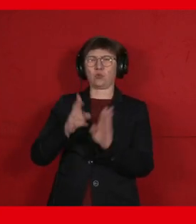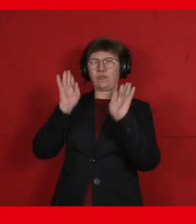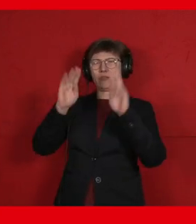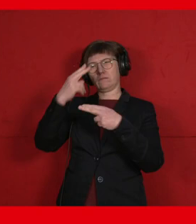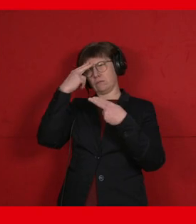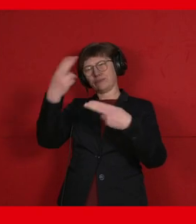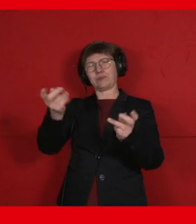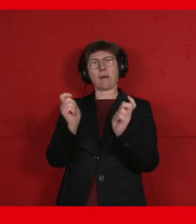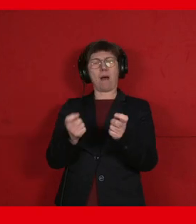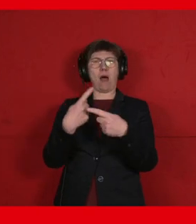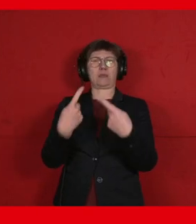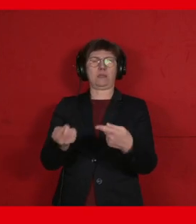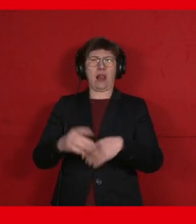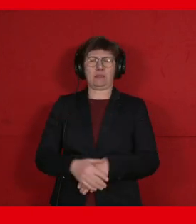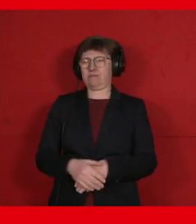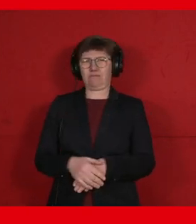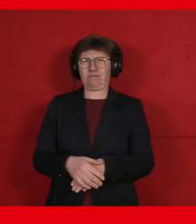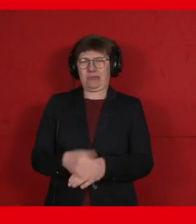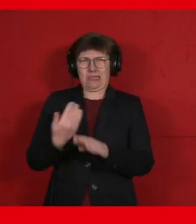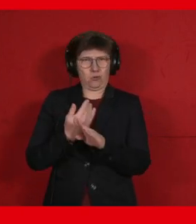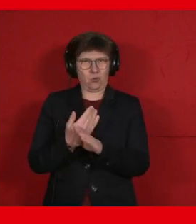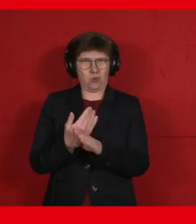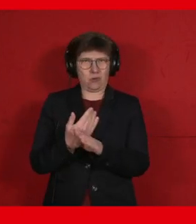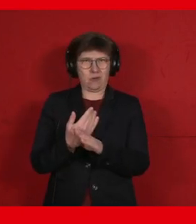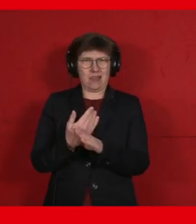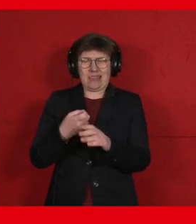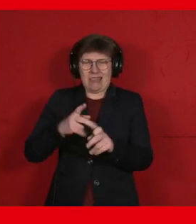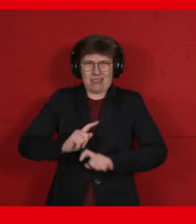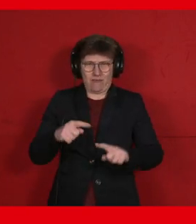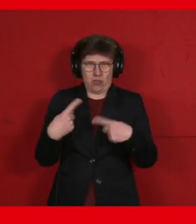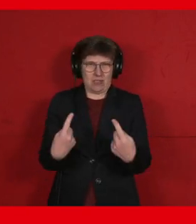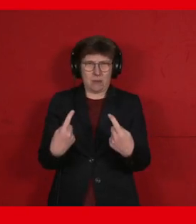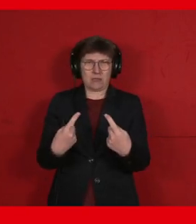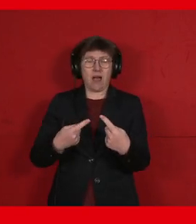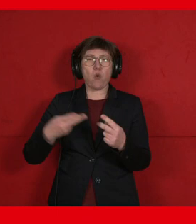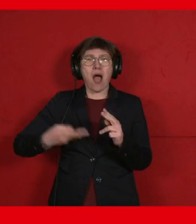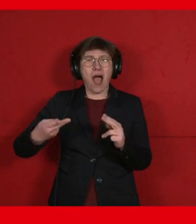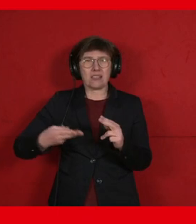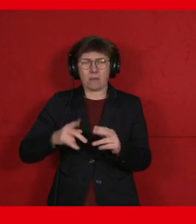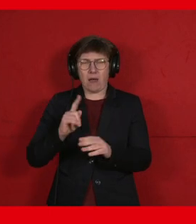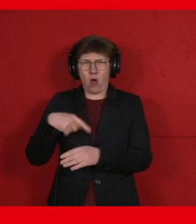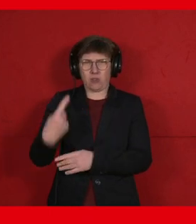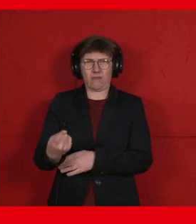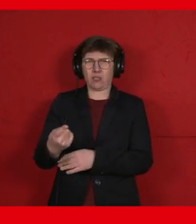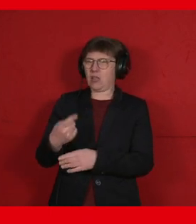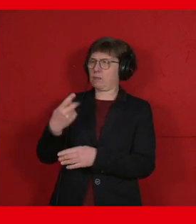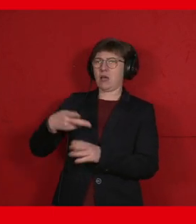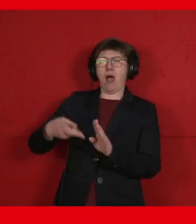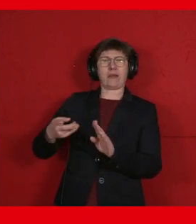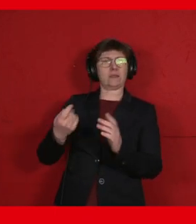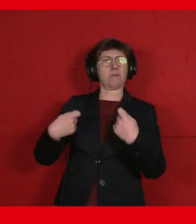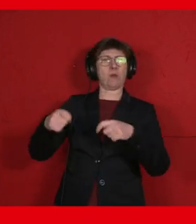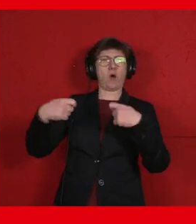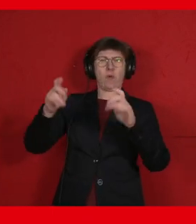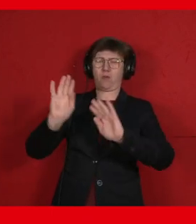Laissez-faire des Marktes. Du hast es mal beschrieben, dass das auch bei der Eisenbahn nicht so war, dass die einfach mal so entstand,